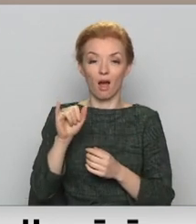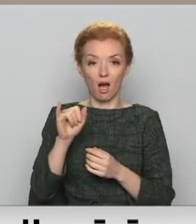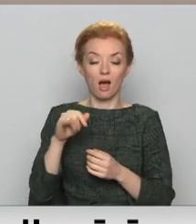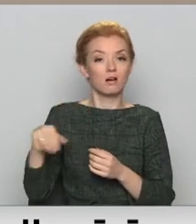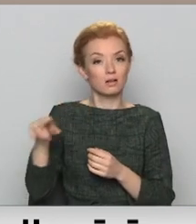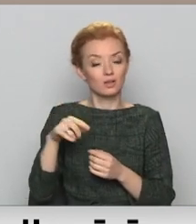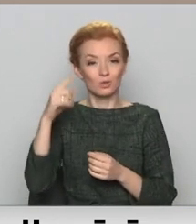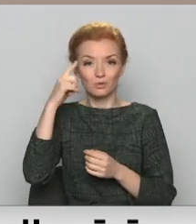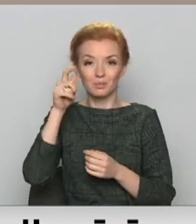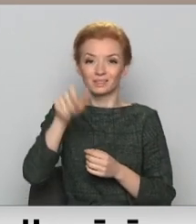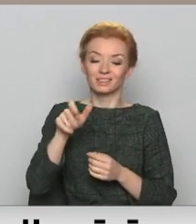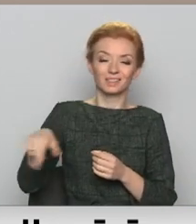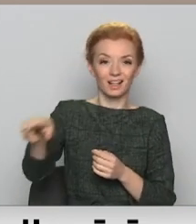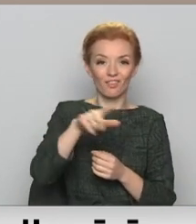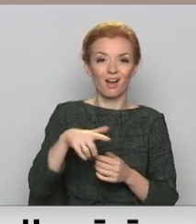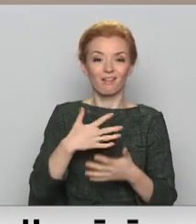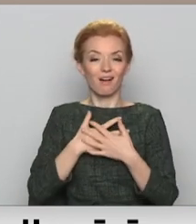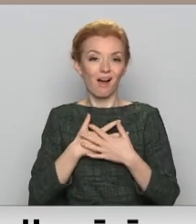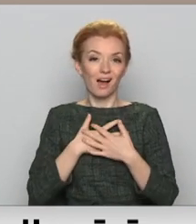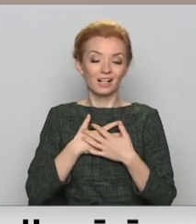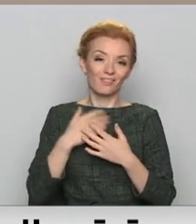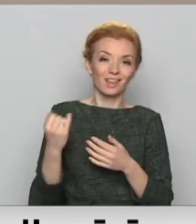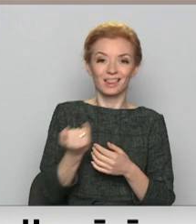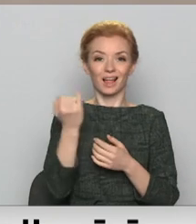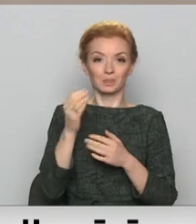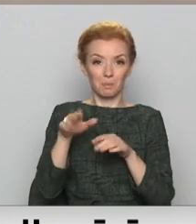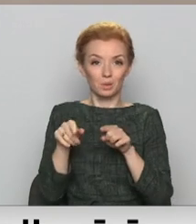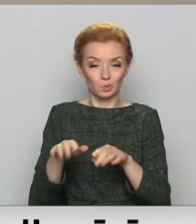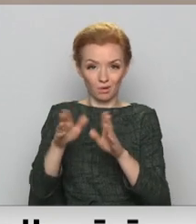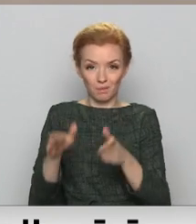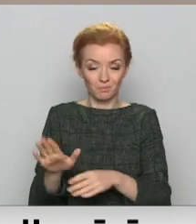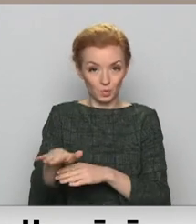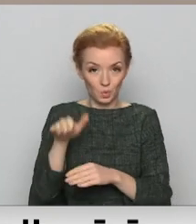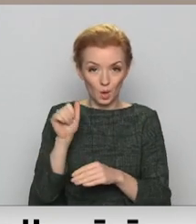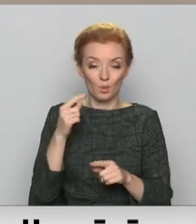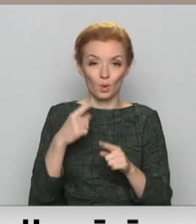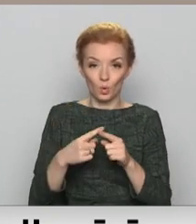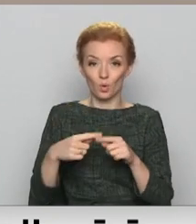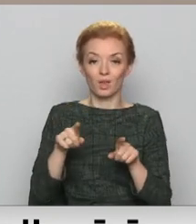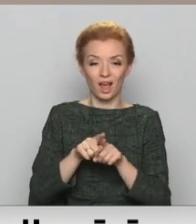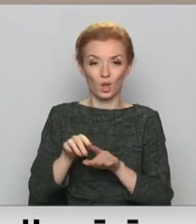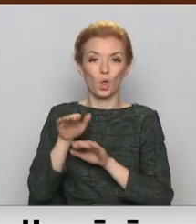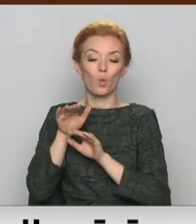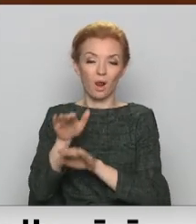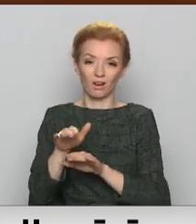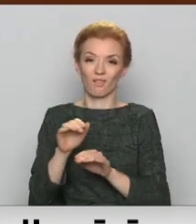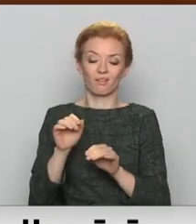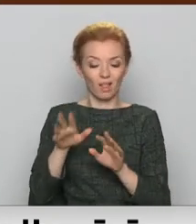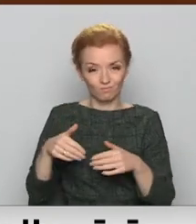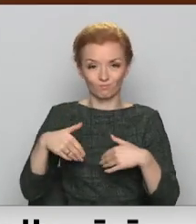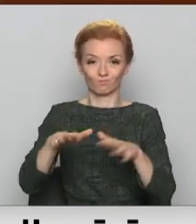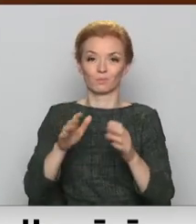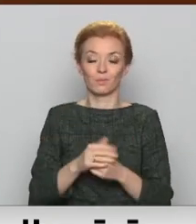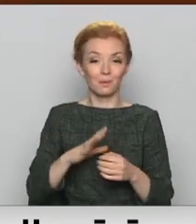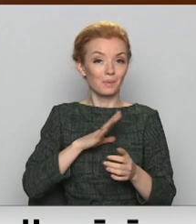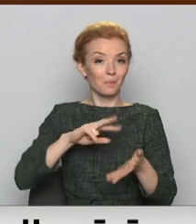par skābekļa terapiju mājas apstākļos būtu lielāka un uz aparātiem noliktavās nekrātos putekļi. Bija